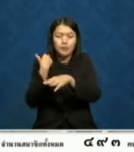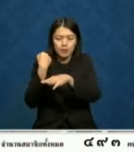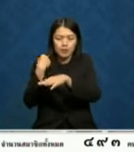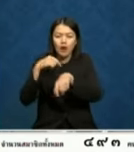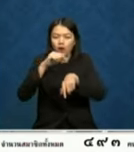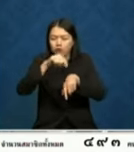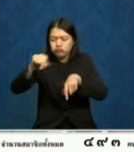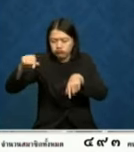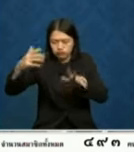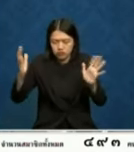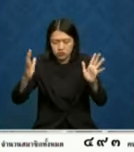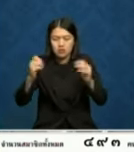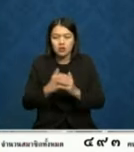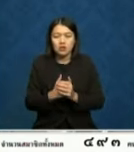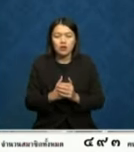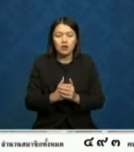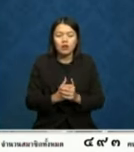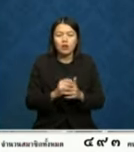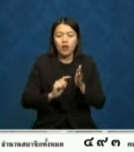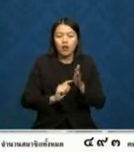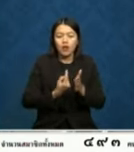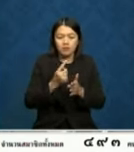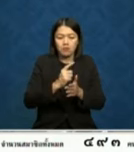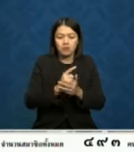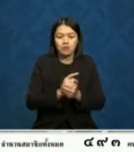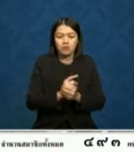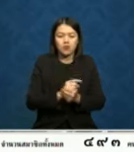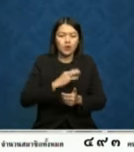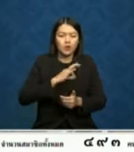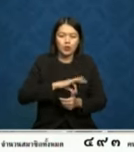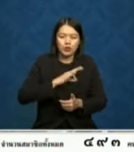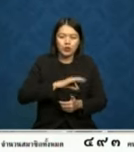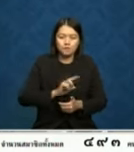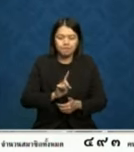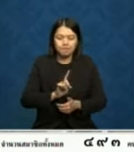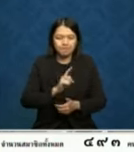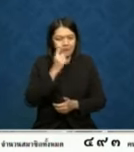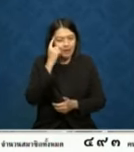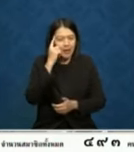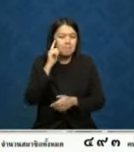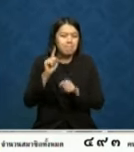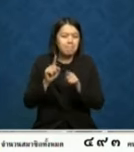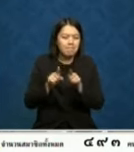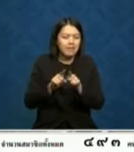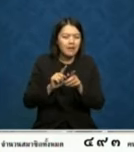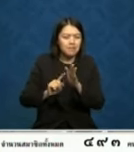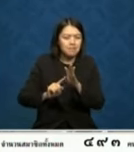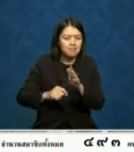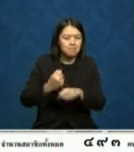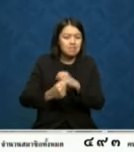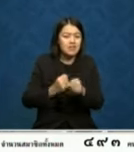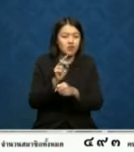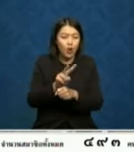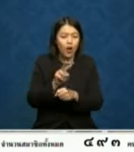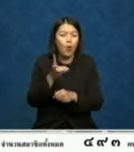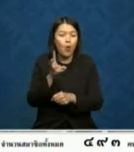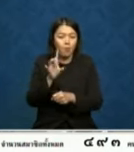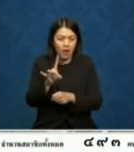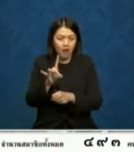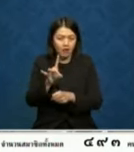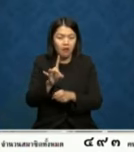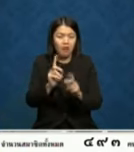งานมากๆและนี่คือจุดเริ่มต้นกลิ่นตุุที่มันเริ่มต้นในปี2568ที่คณะกรรมธิการได้